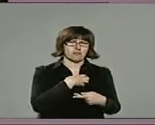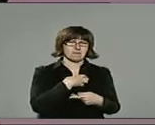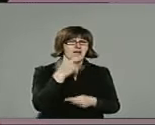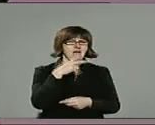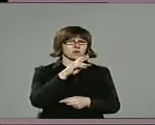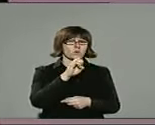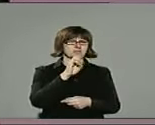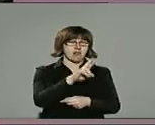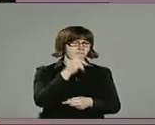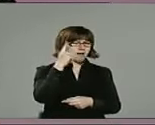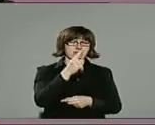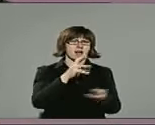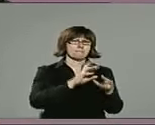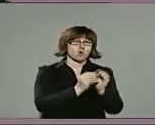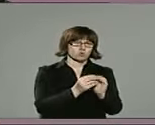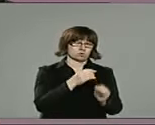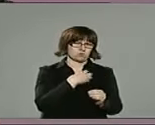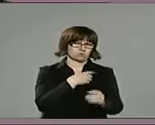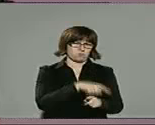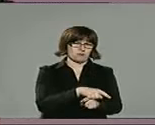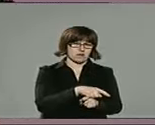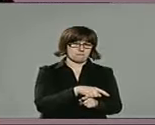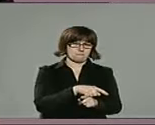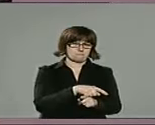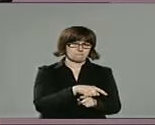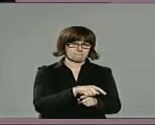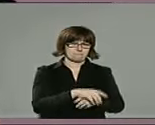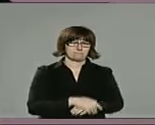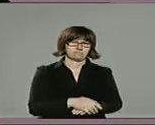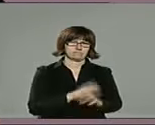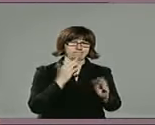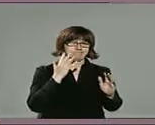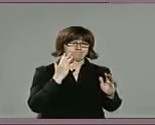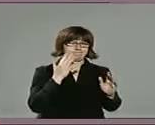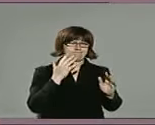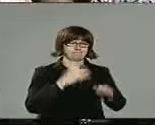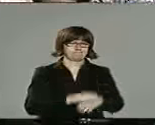Rösler meint. Sie haben ein Produktionsproblem, liebe Genossinnen und Genossen.